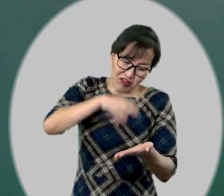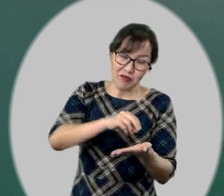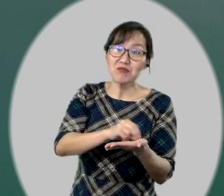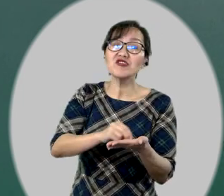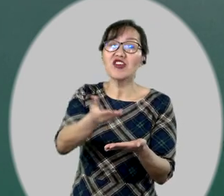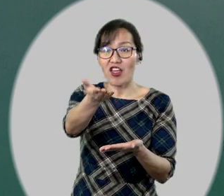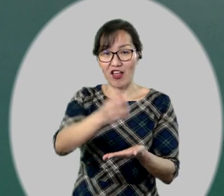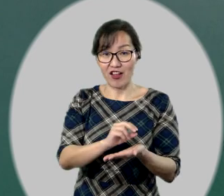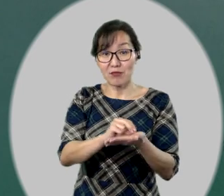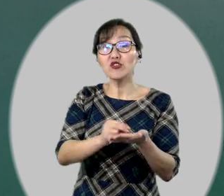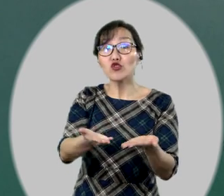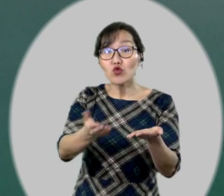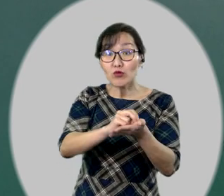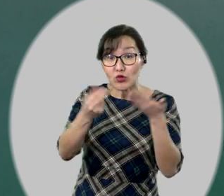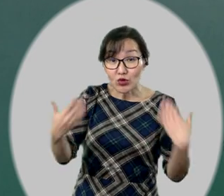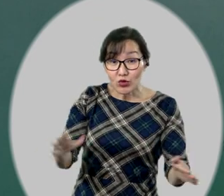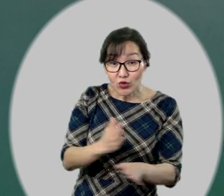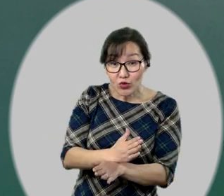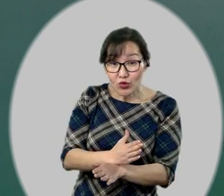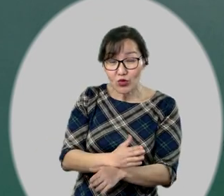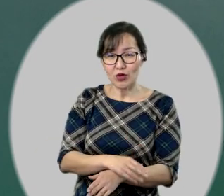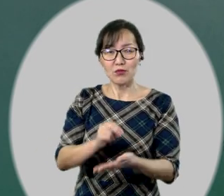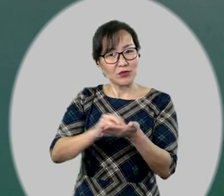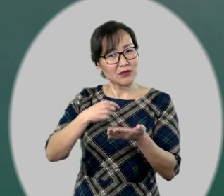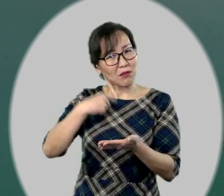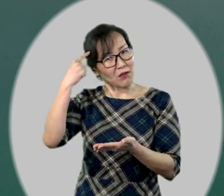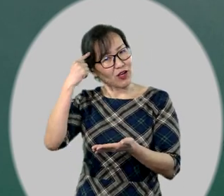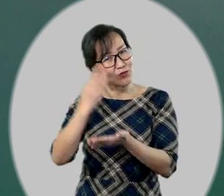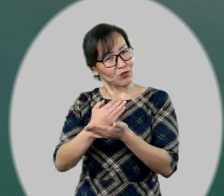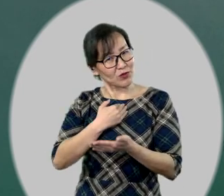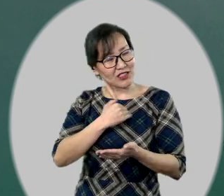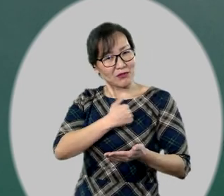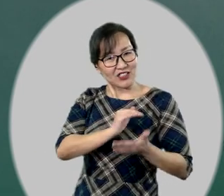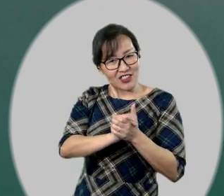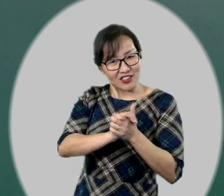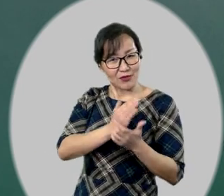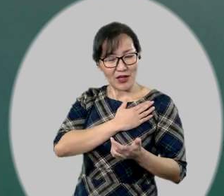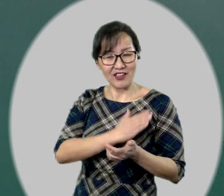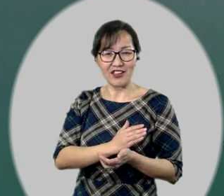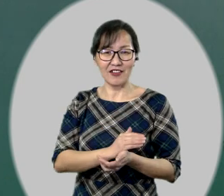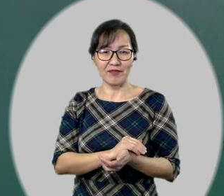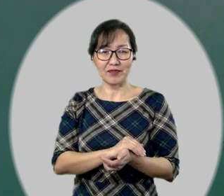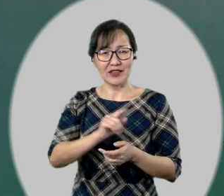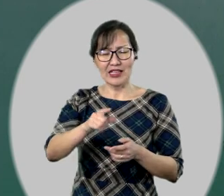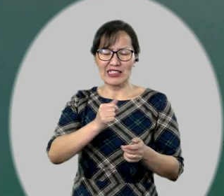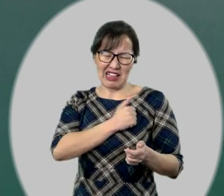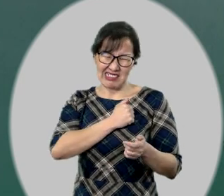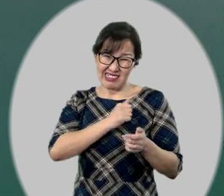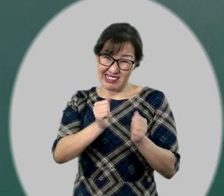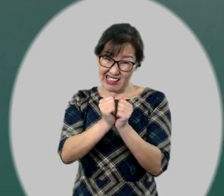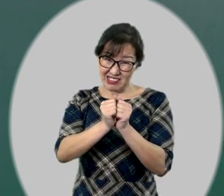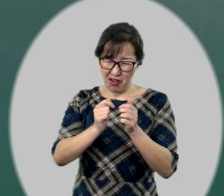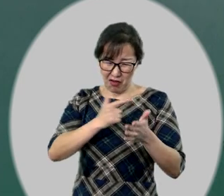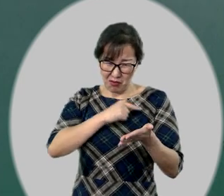За бичирээ хүгтүүдээ пицануу. За бичан бахгэж бичин. Төгүйл энэ гомдлоо тэр найдзийг тэгүйд яуаад ахуғыр